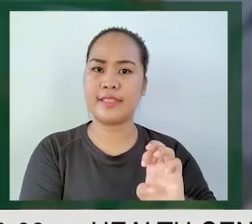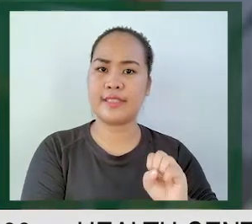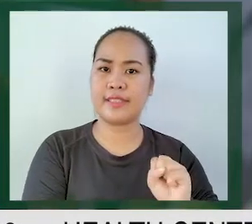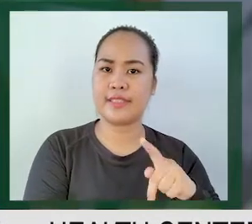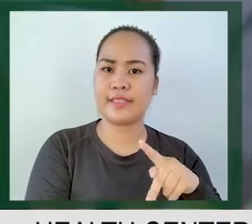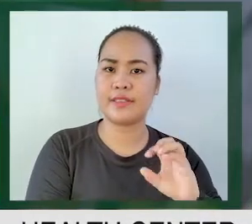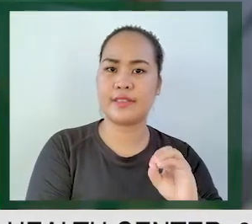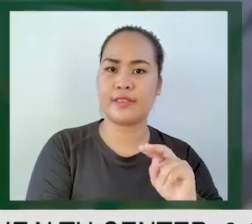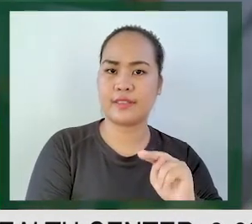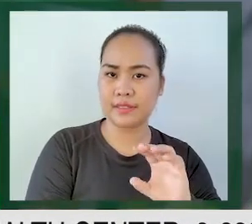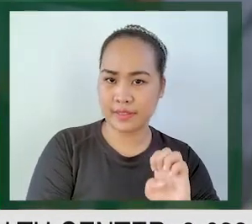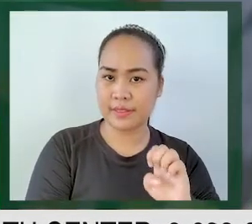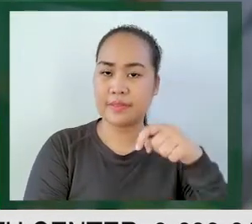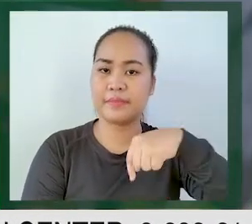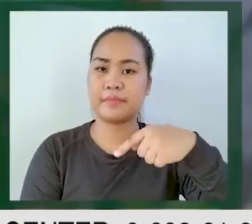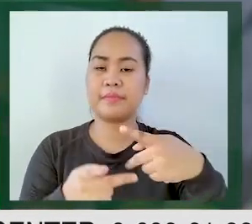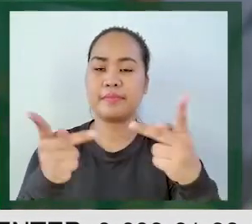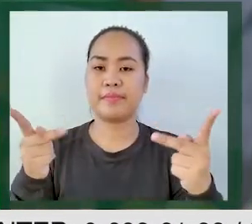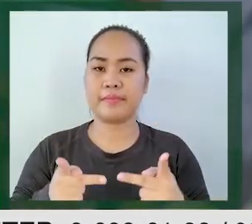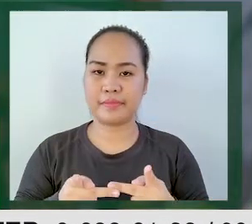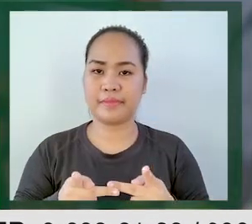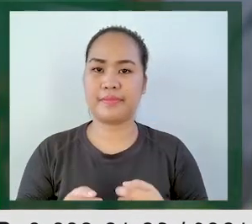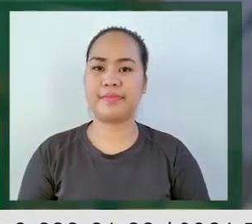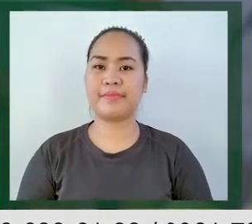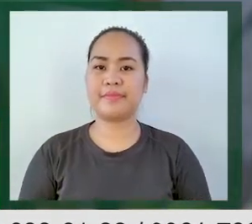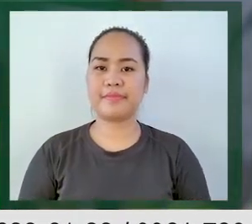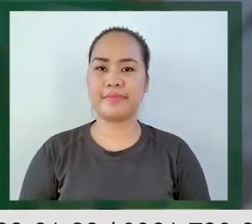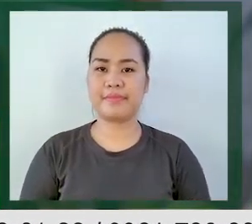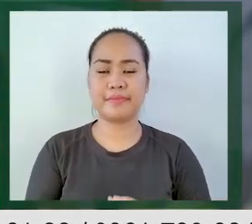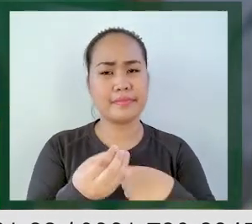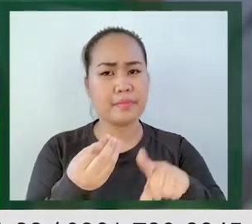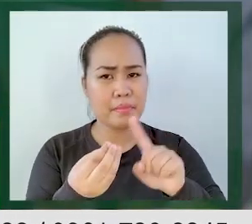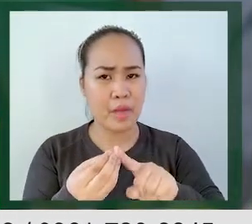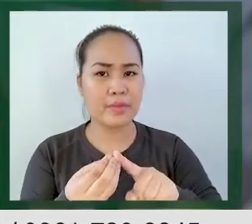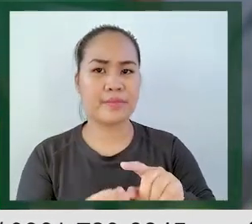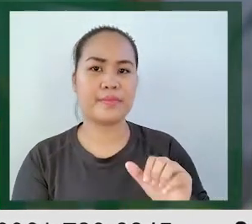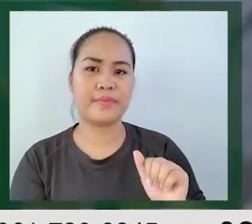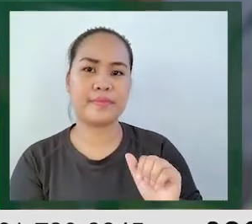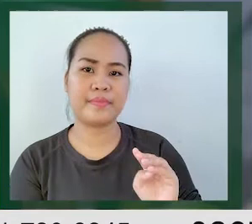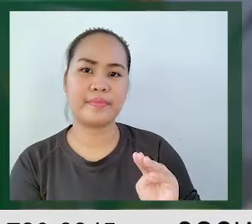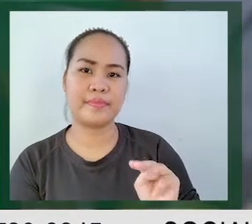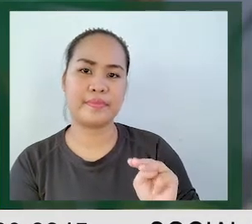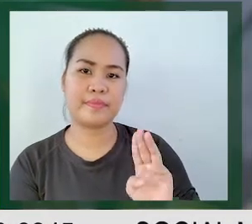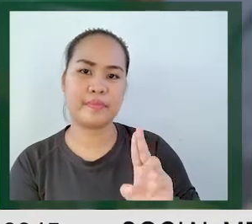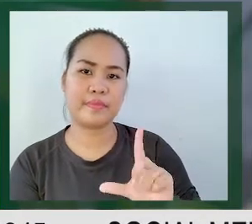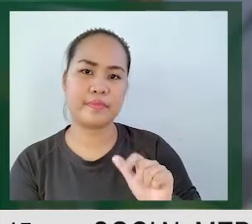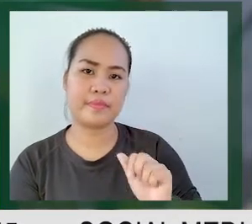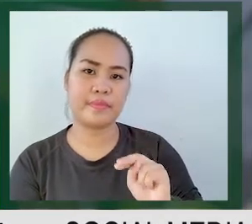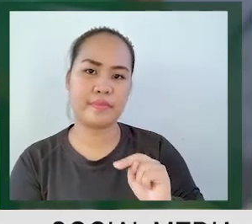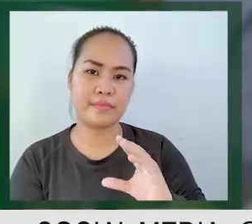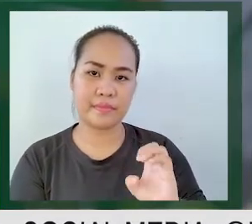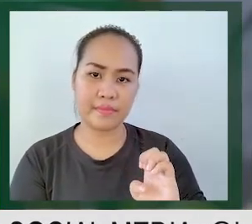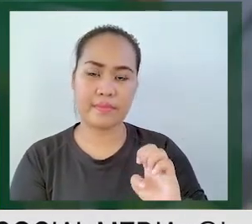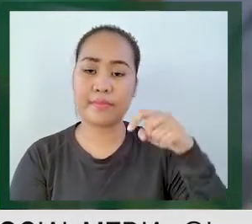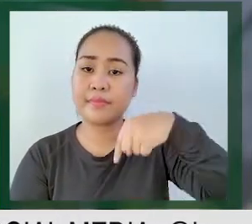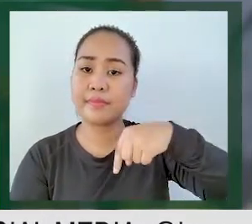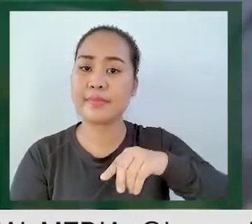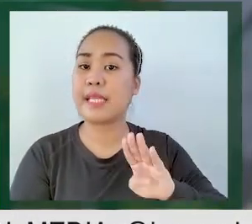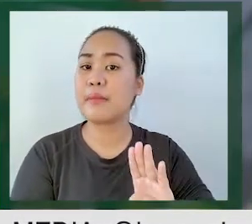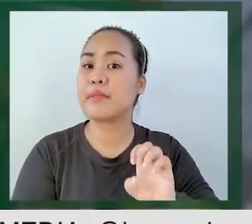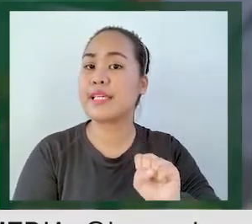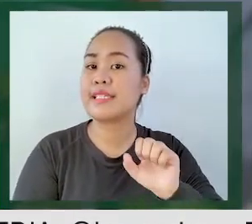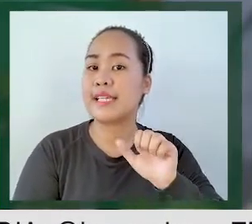ating BSA ambulance operations will be or is temporarily suspended for